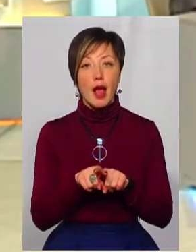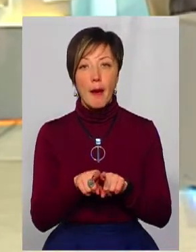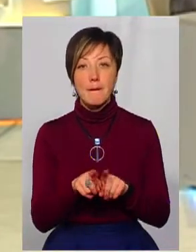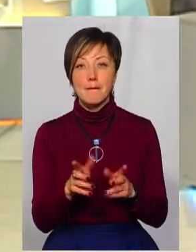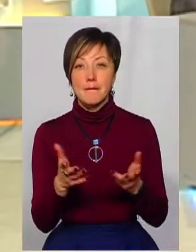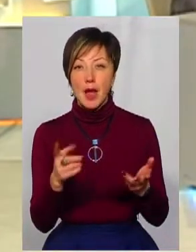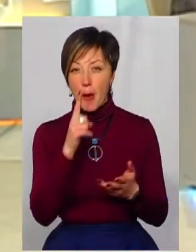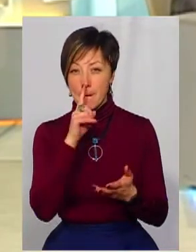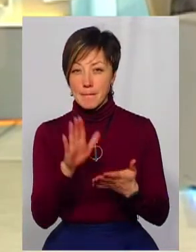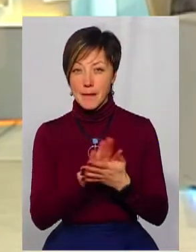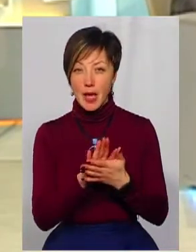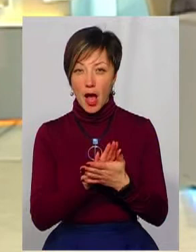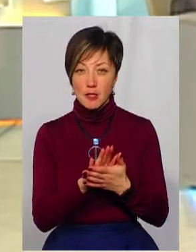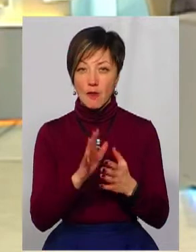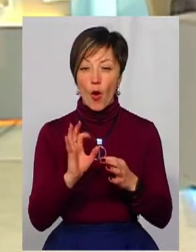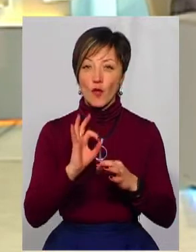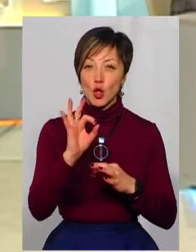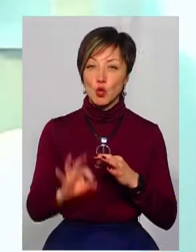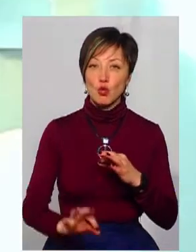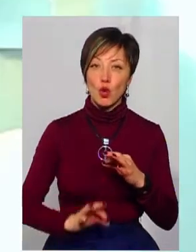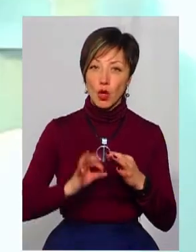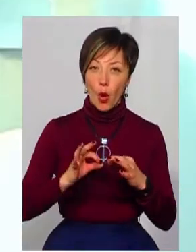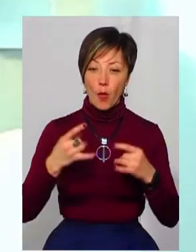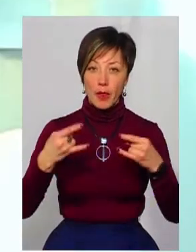у супутниковому телебаченні? Ну,